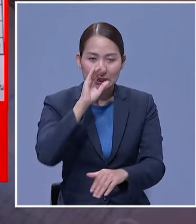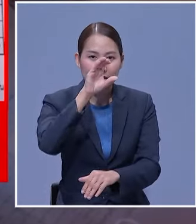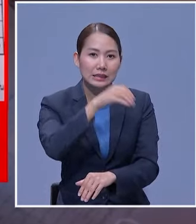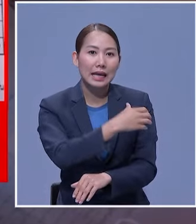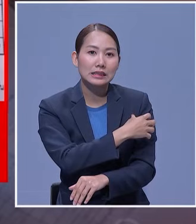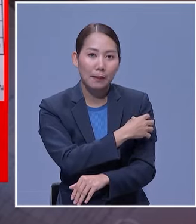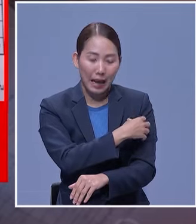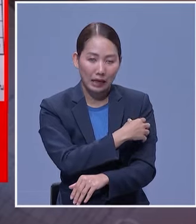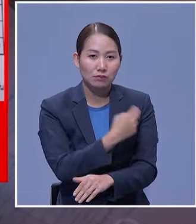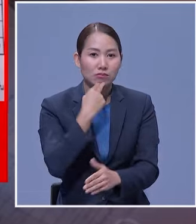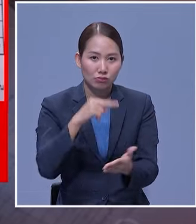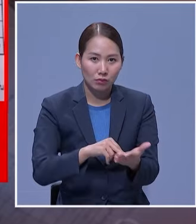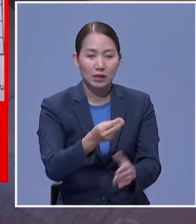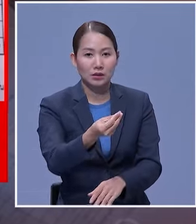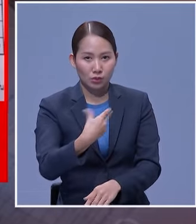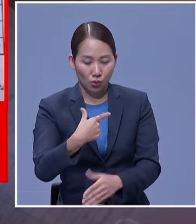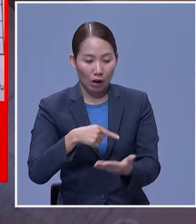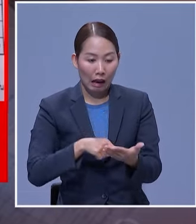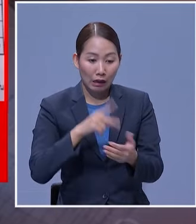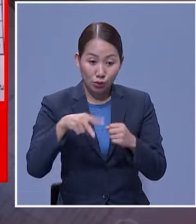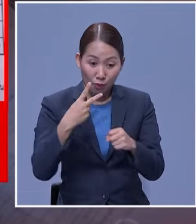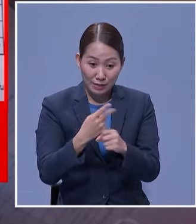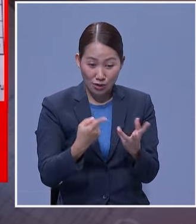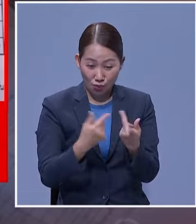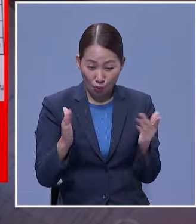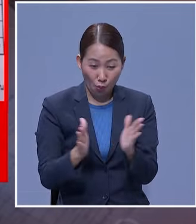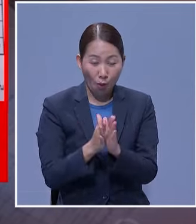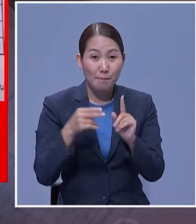แวกเดียวกันโดนเหมือนกันอีกหลายรายค่ะ